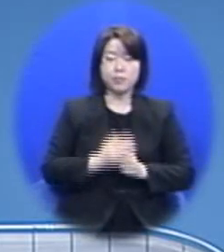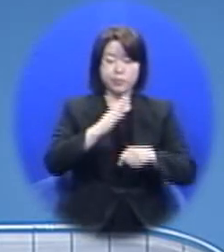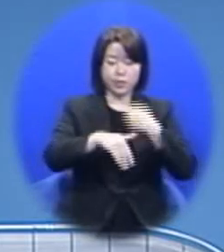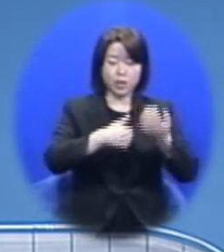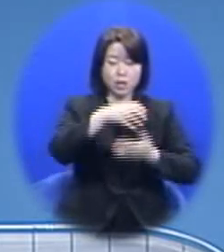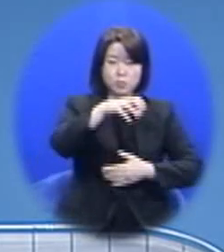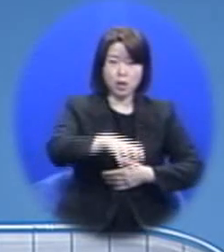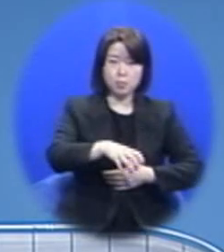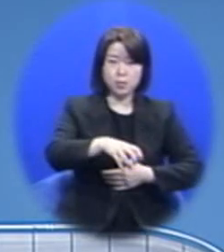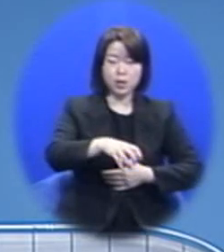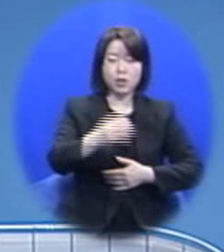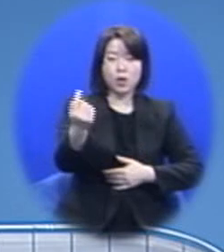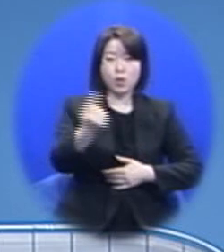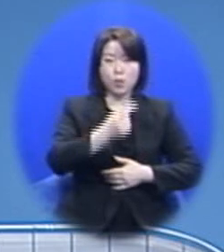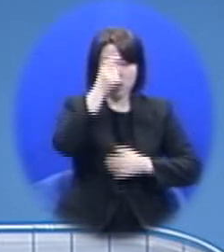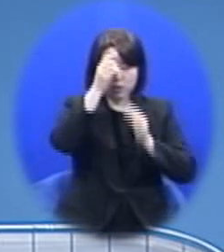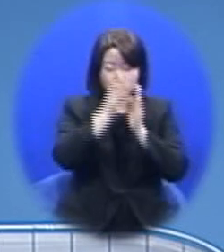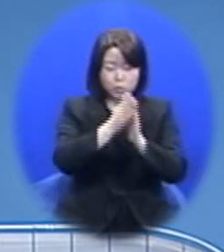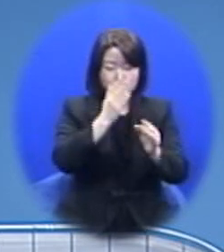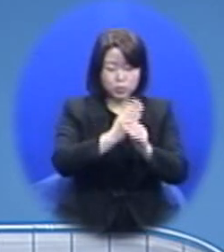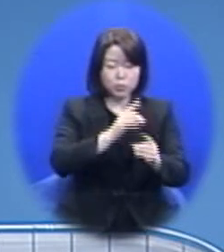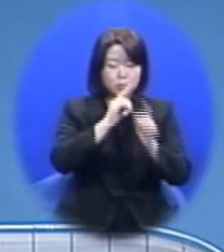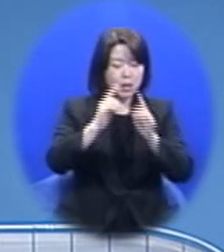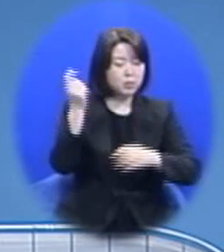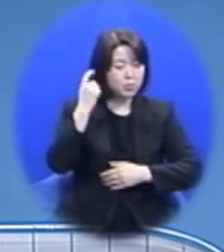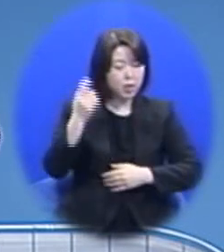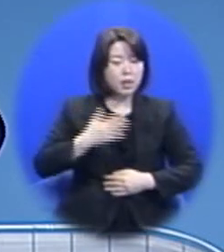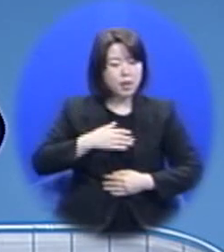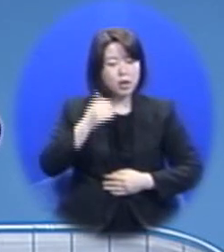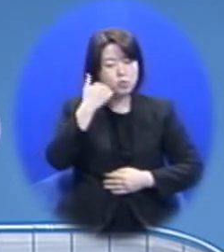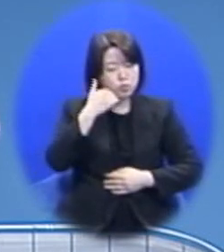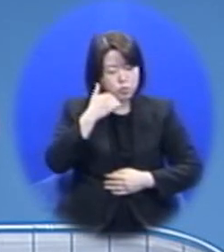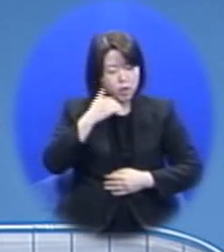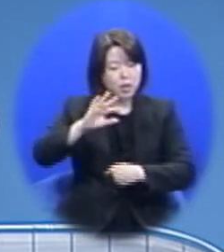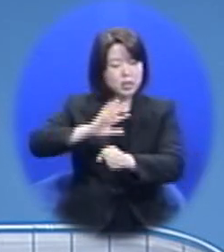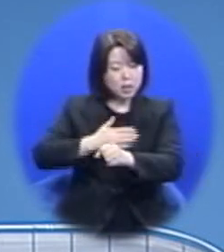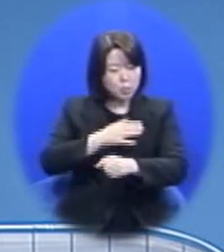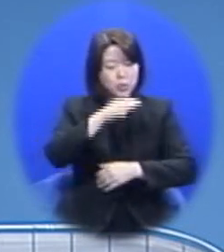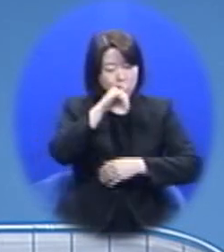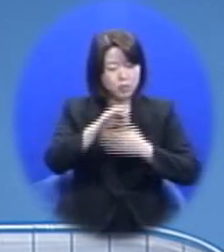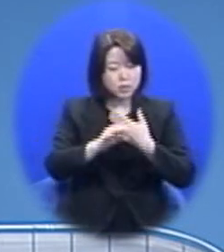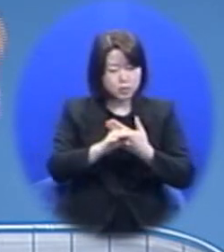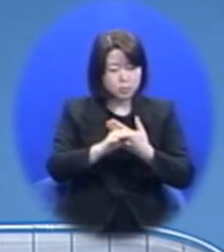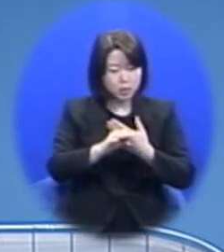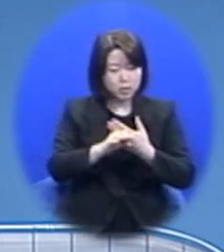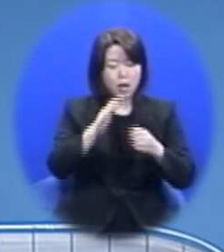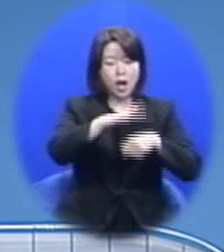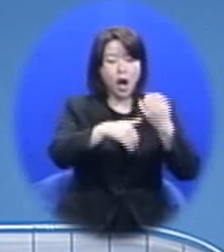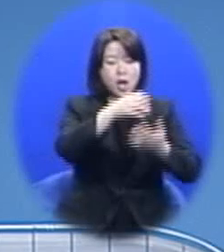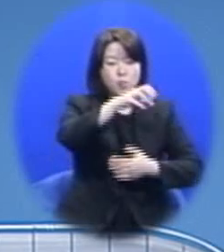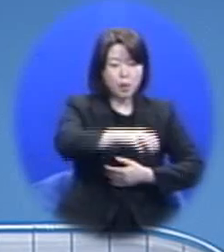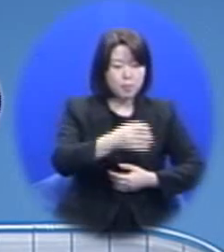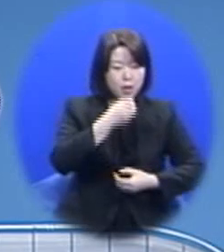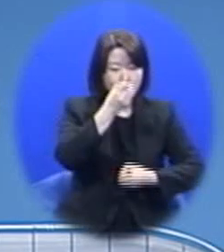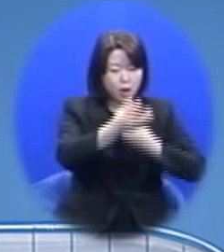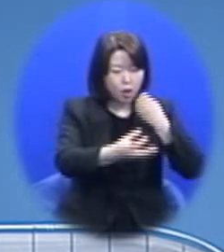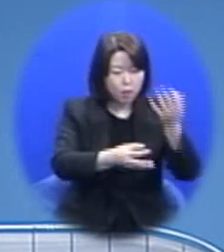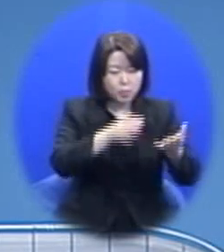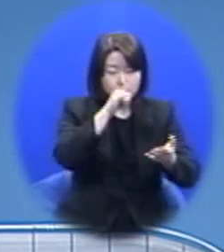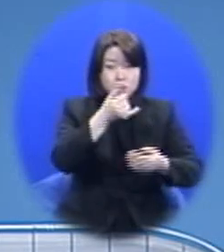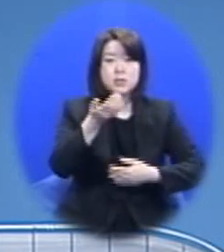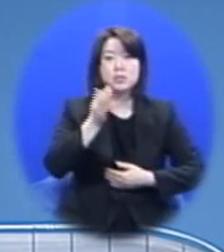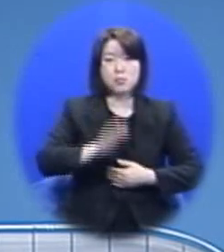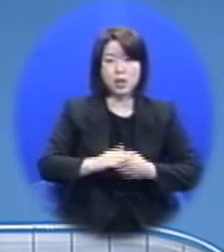나와 기도하다가 말씀 듣다가 내가 누구에게 잘못한 거 생각나면 하나님 앞에도 회개하지만 예배